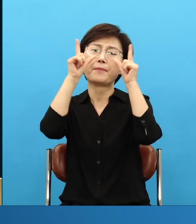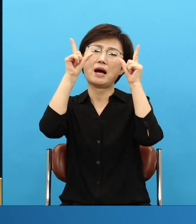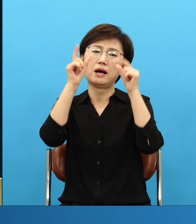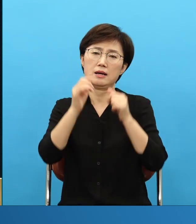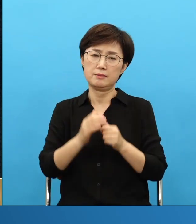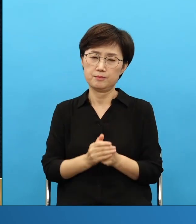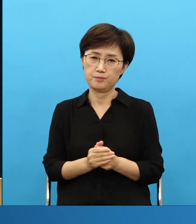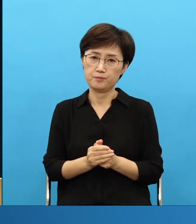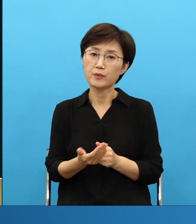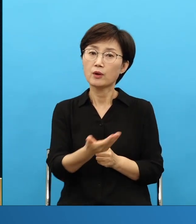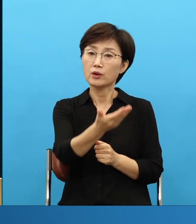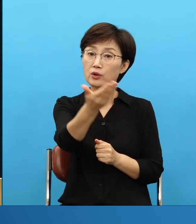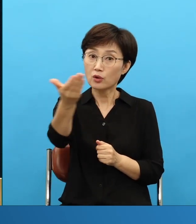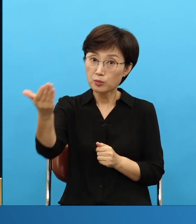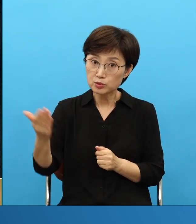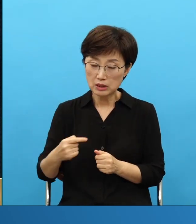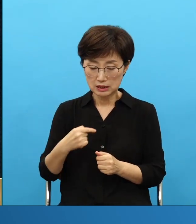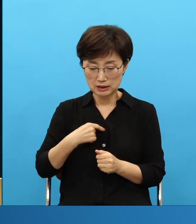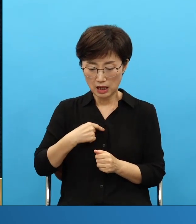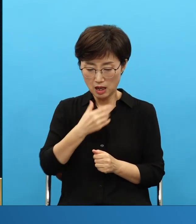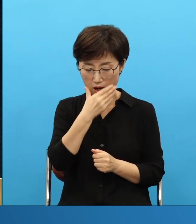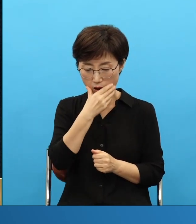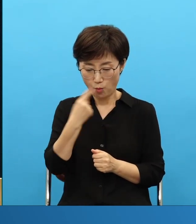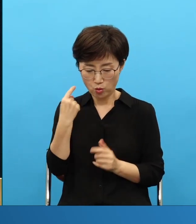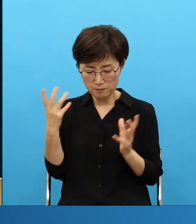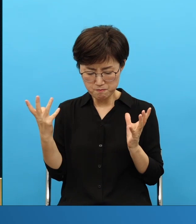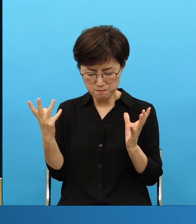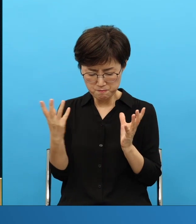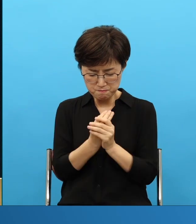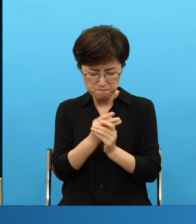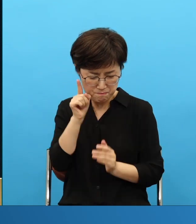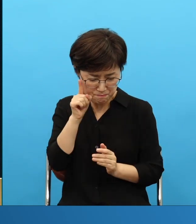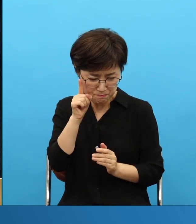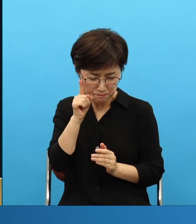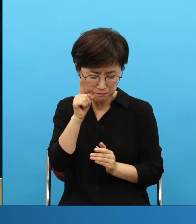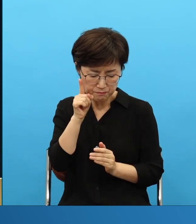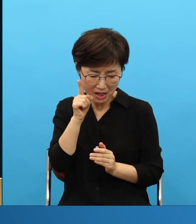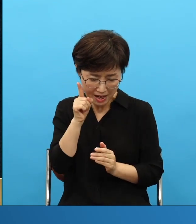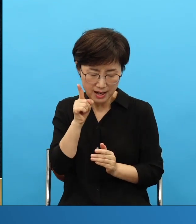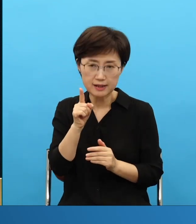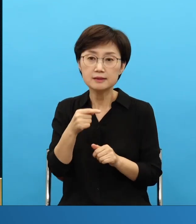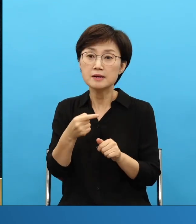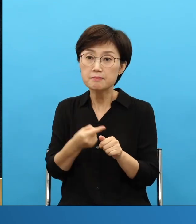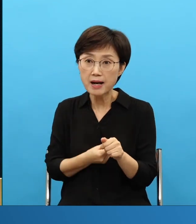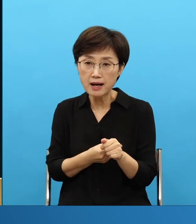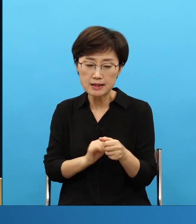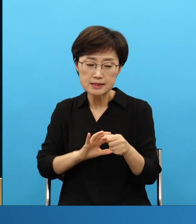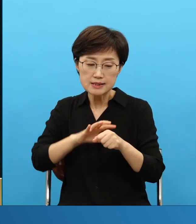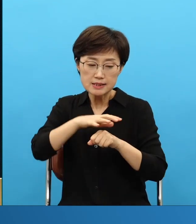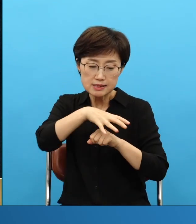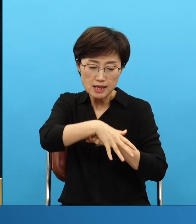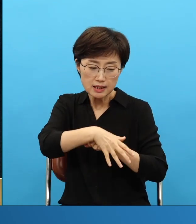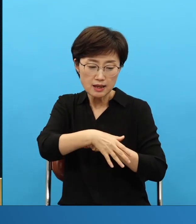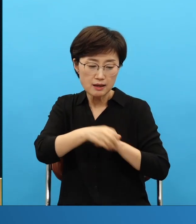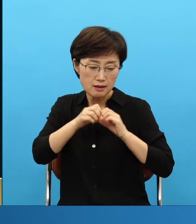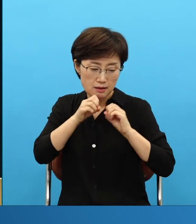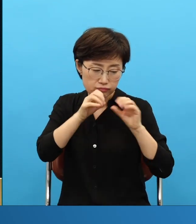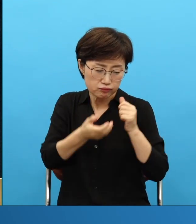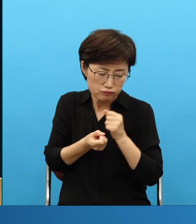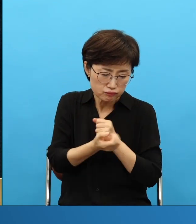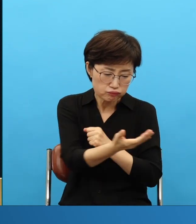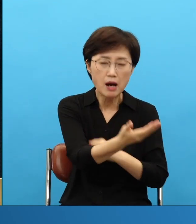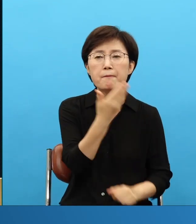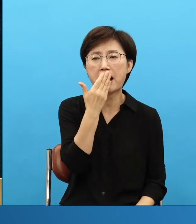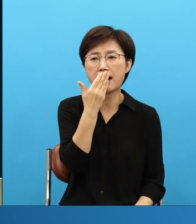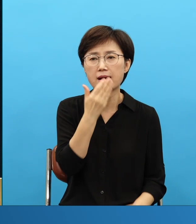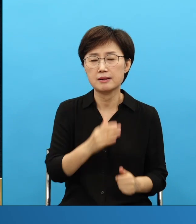완전 복음돼 버리면요 세계 변화가 납니다. 이걸 꼭 붙잡아야 됩니다. If you have complete gospel, the world can be changed. This is what you